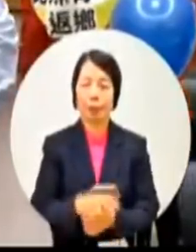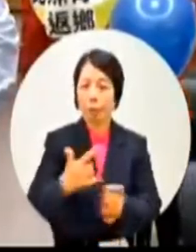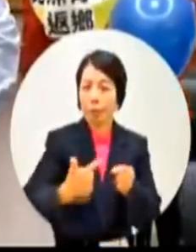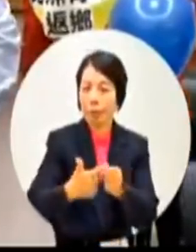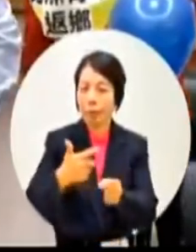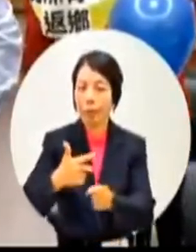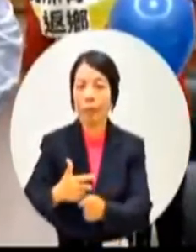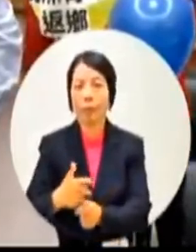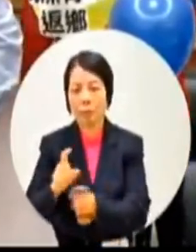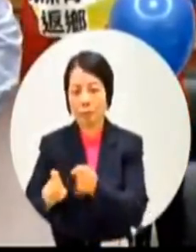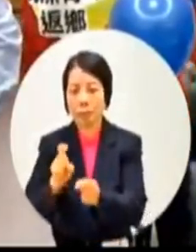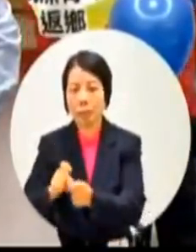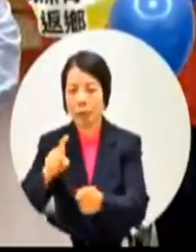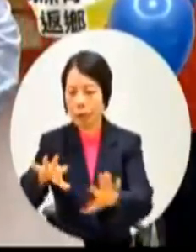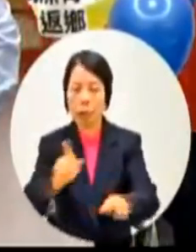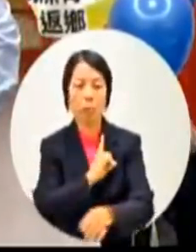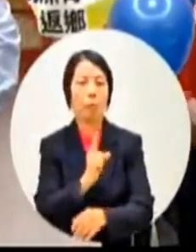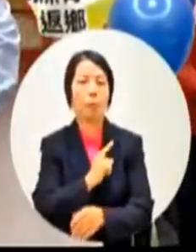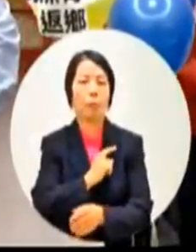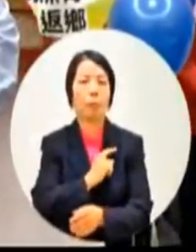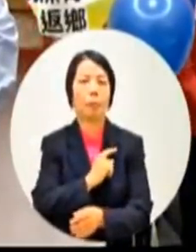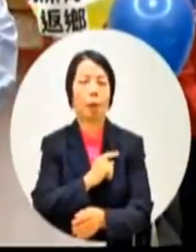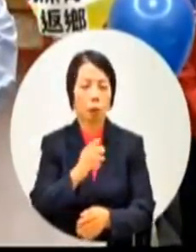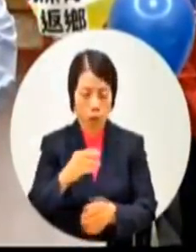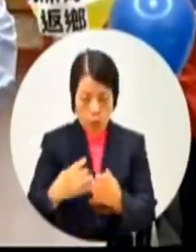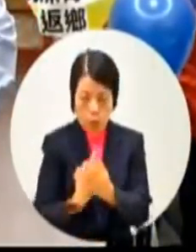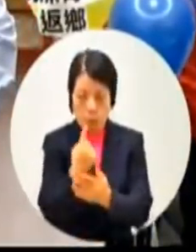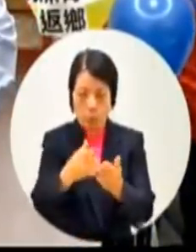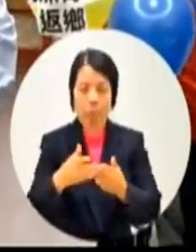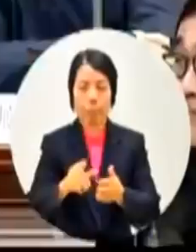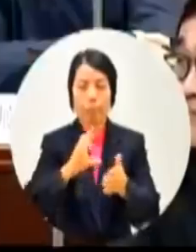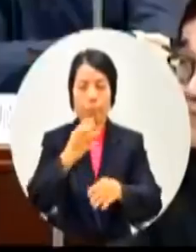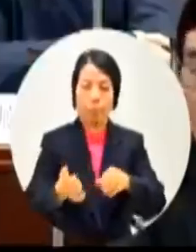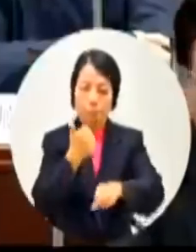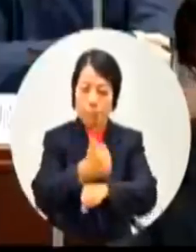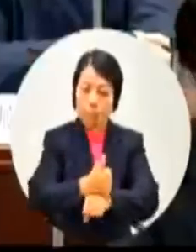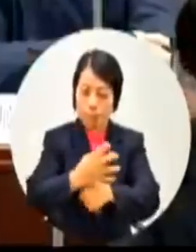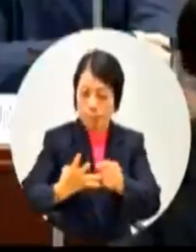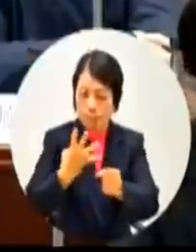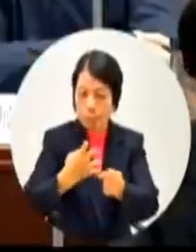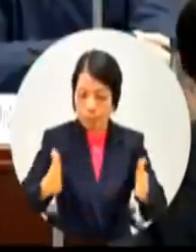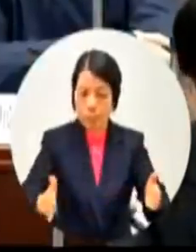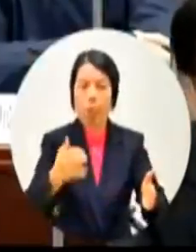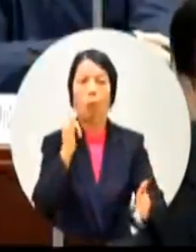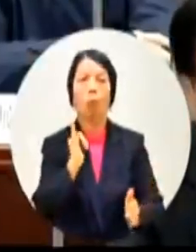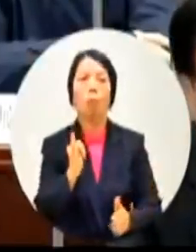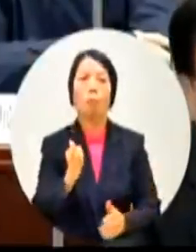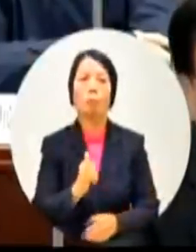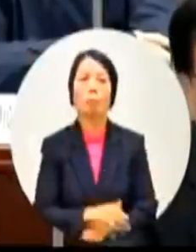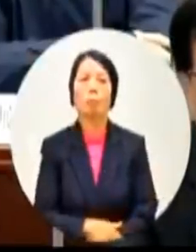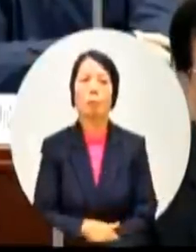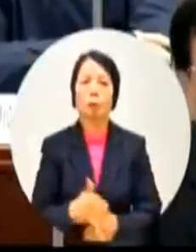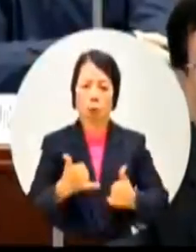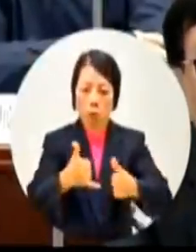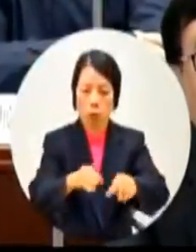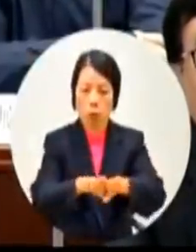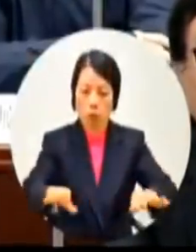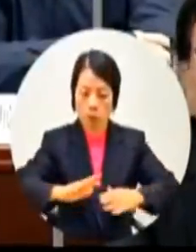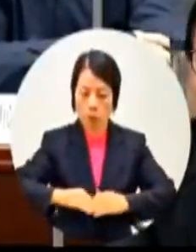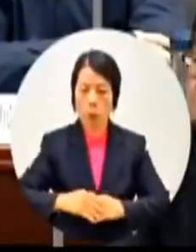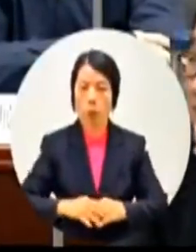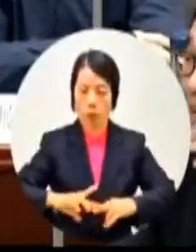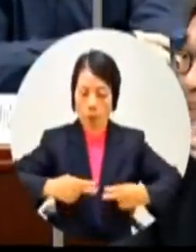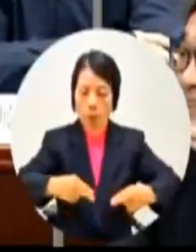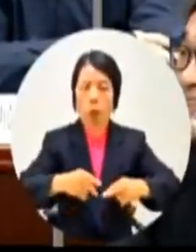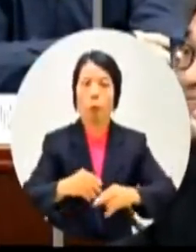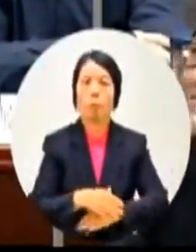这四档你做会到，做袂到你紧讲啦。 第一行录屏， 录屏做会到。 从蛋黄区到蛋白区， 市长你做袂